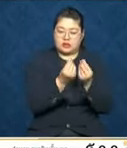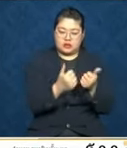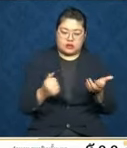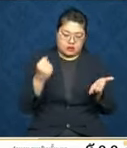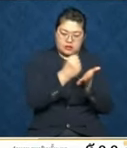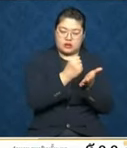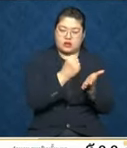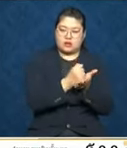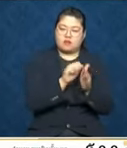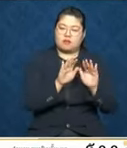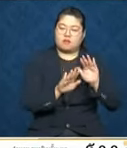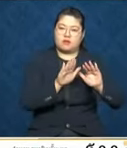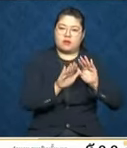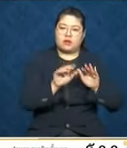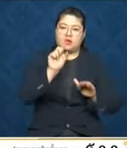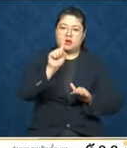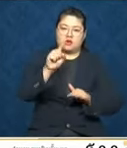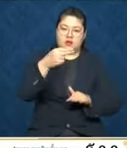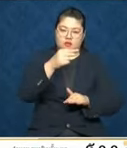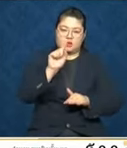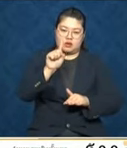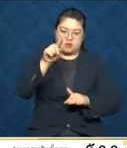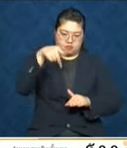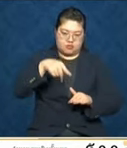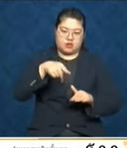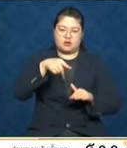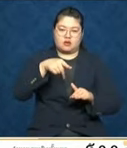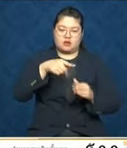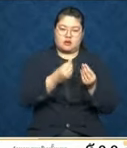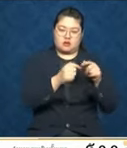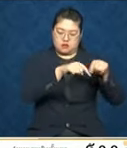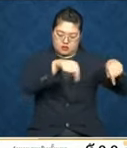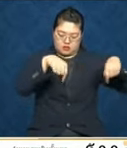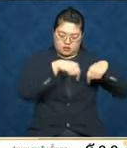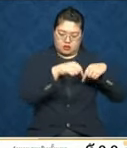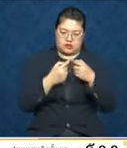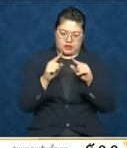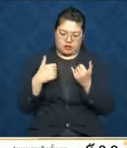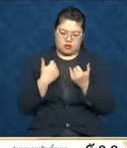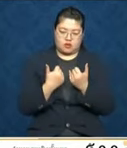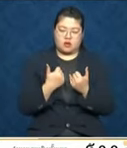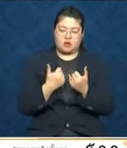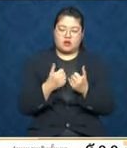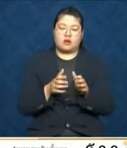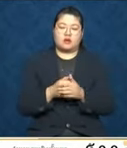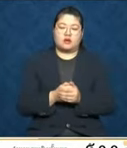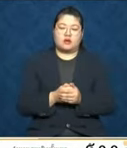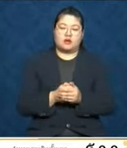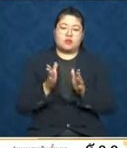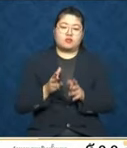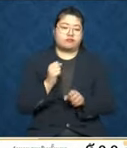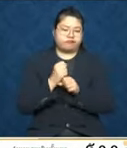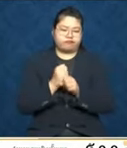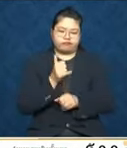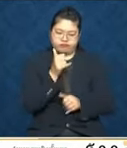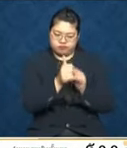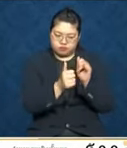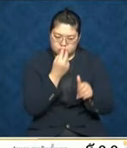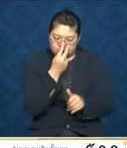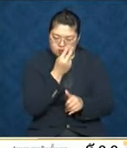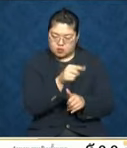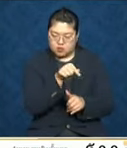อยู่ทั้งสิ้นประมาณ 11,000 แปลงครับแต่ว่าในปัจจุบันครับชุดเดินสำรวจออกโฉนดที่ดินซึ่งเป็นความหวังเป็นหัวใจ